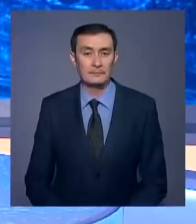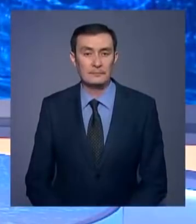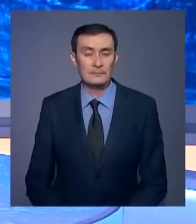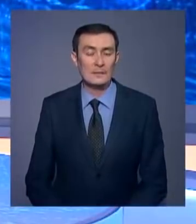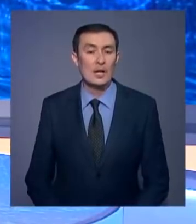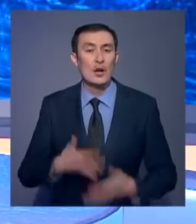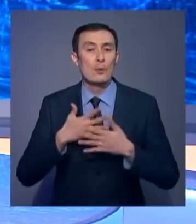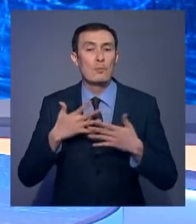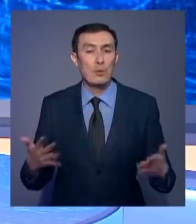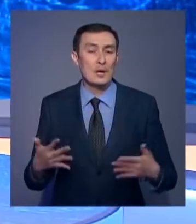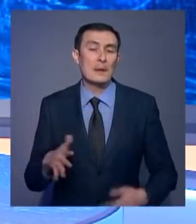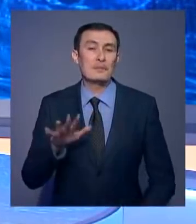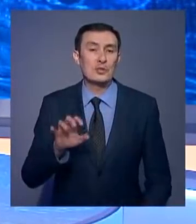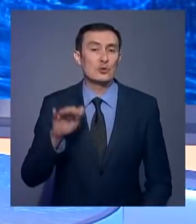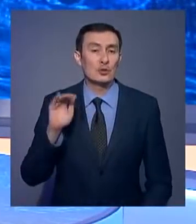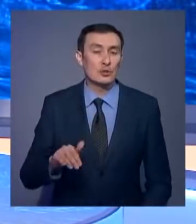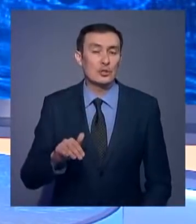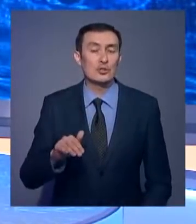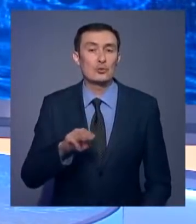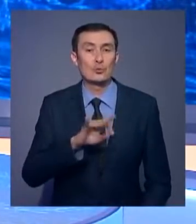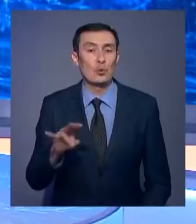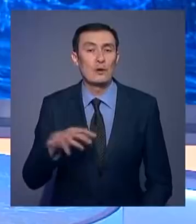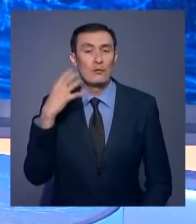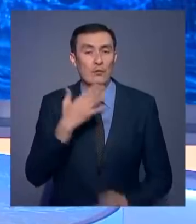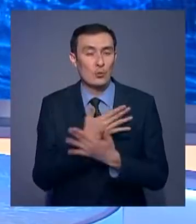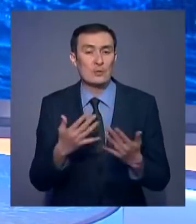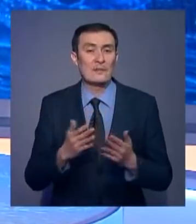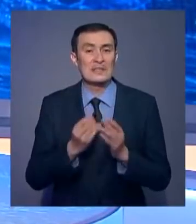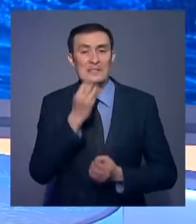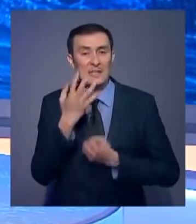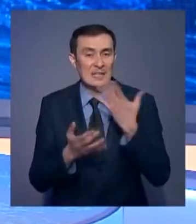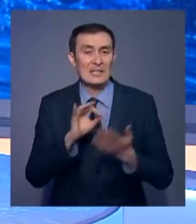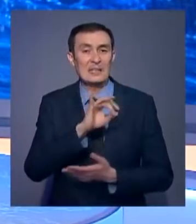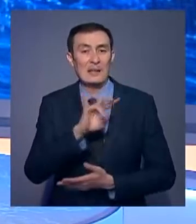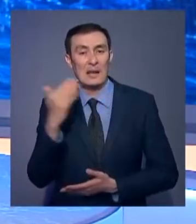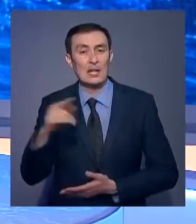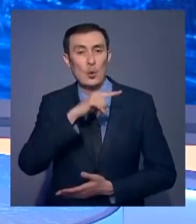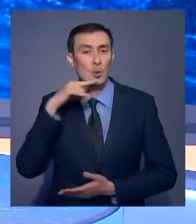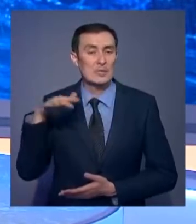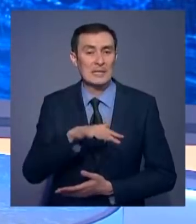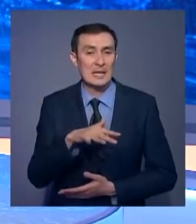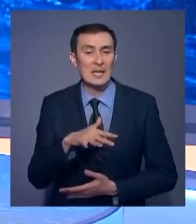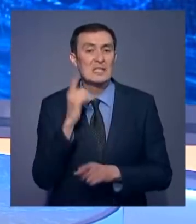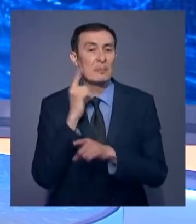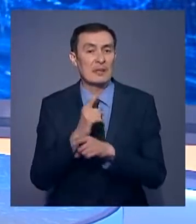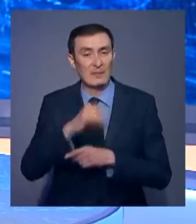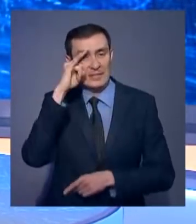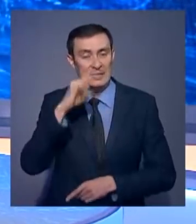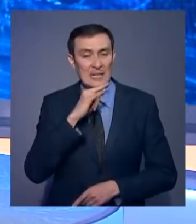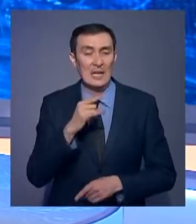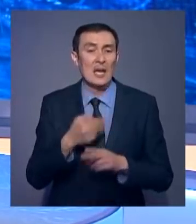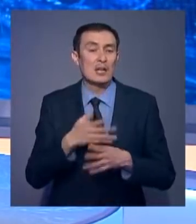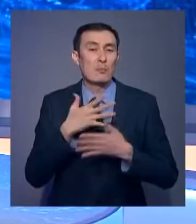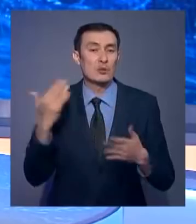К другим темам. Более полумиллиона тонн фруктов и овощей, а также цветы из Ирана и России не пустили в Казахстан. В большинстве